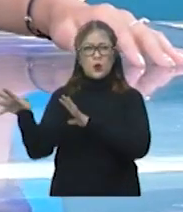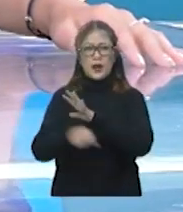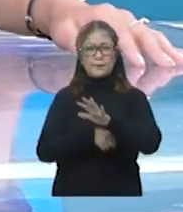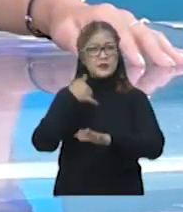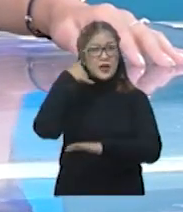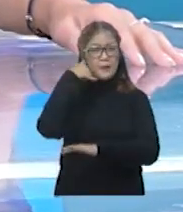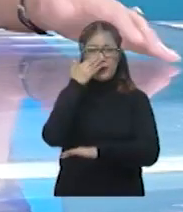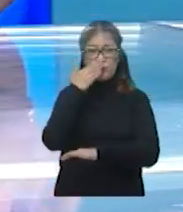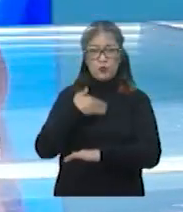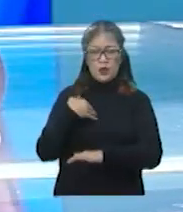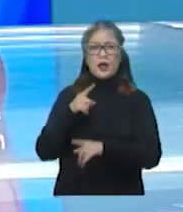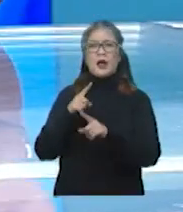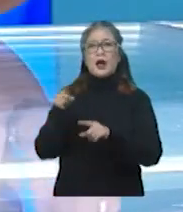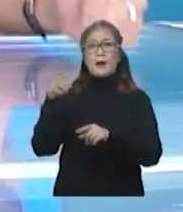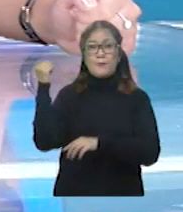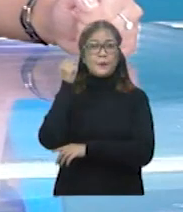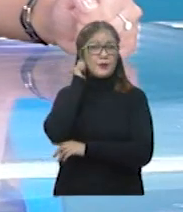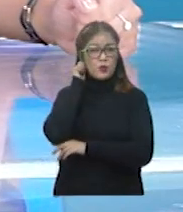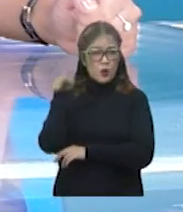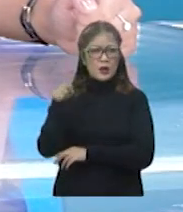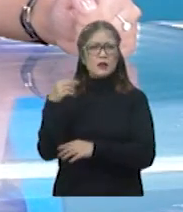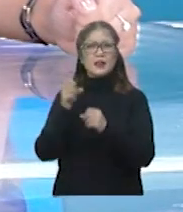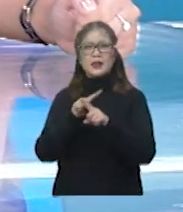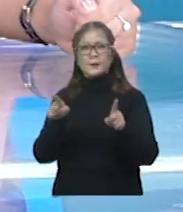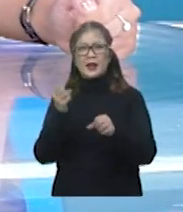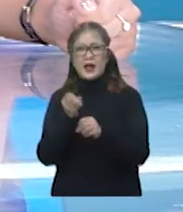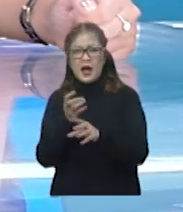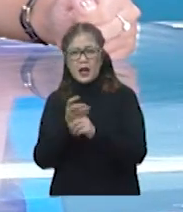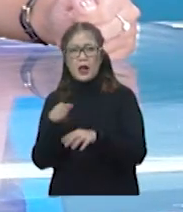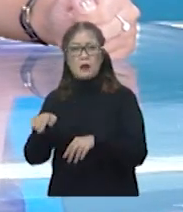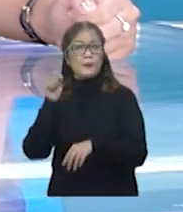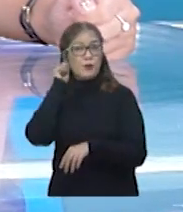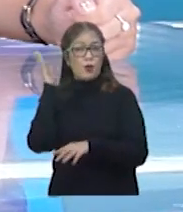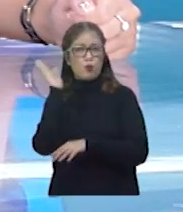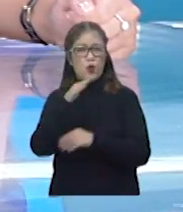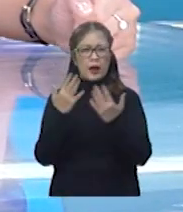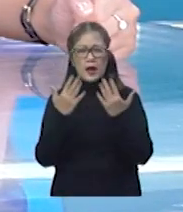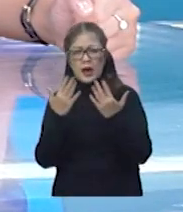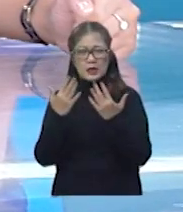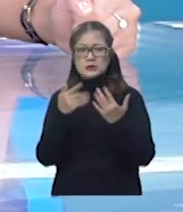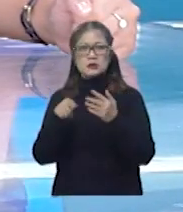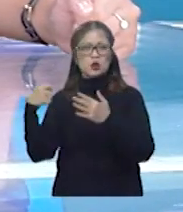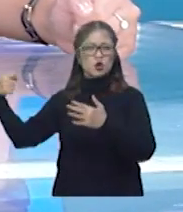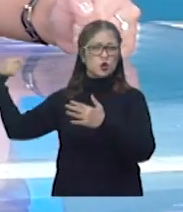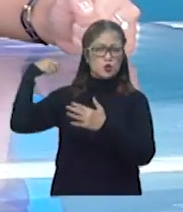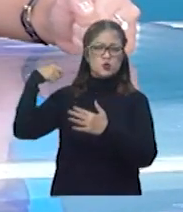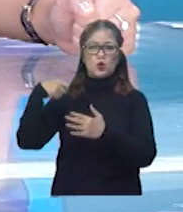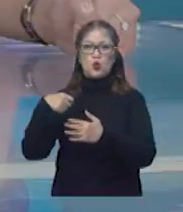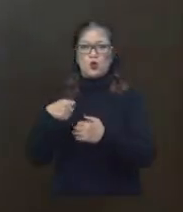gagal. Pelaku kemudian menusuk korban yang baru pulang dari mengaji menggunakan pisau sangkur yang telah disiapkan pelaku terlebih dahulu.